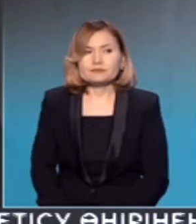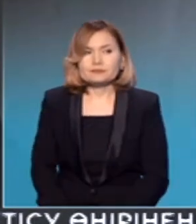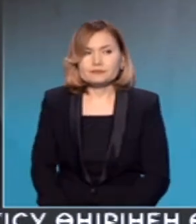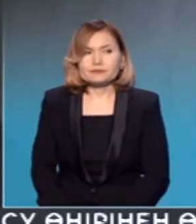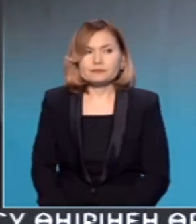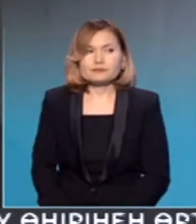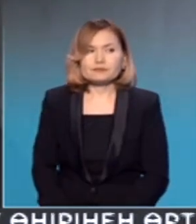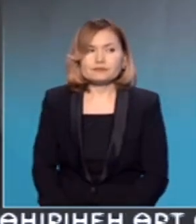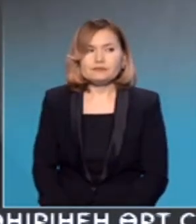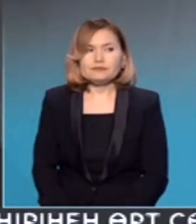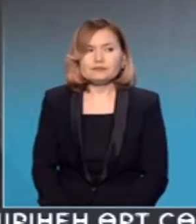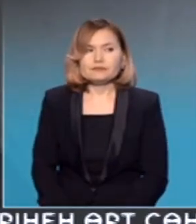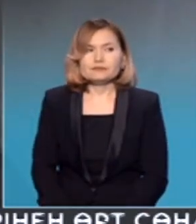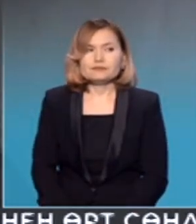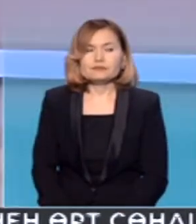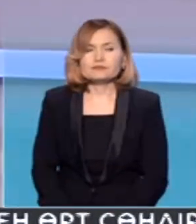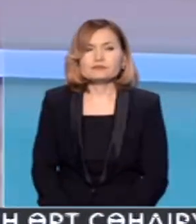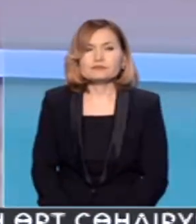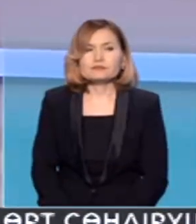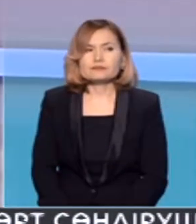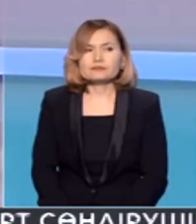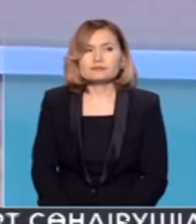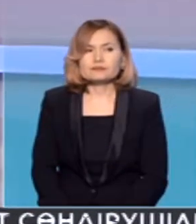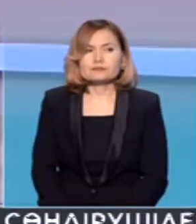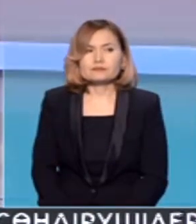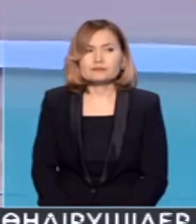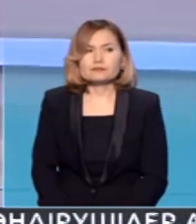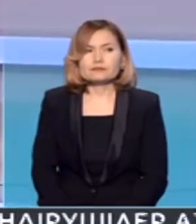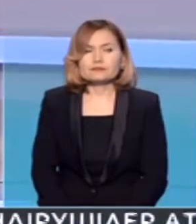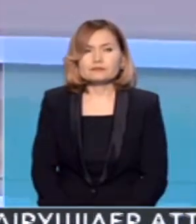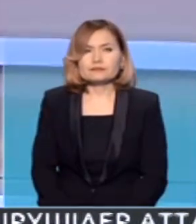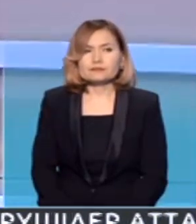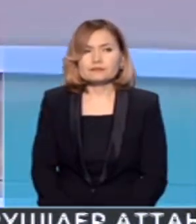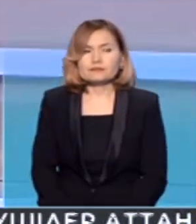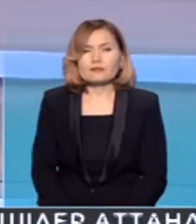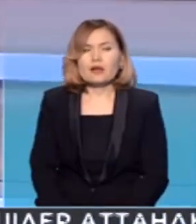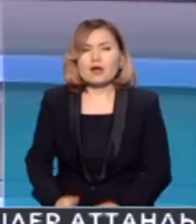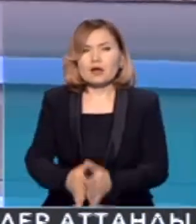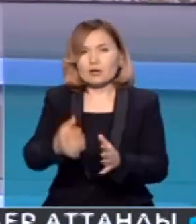Рахмет, Талшын.